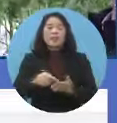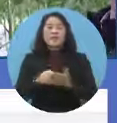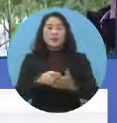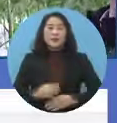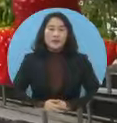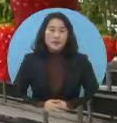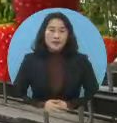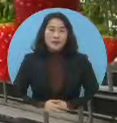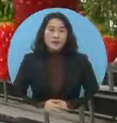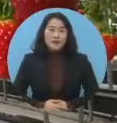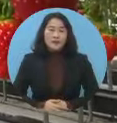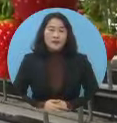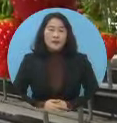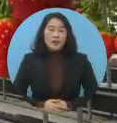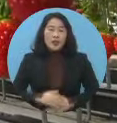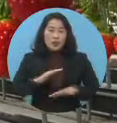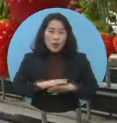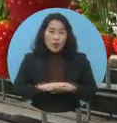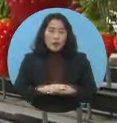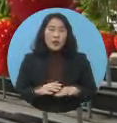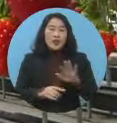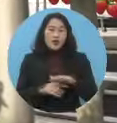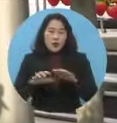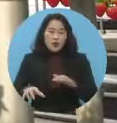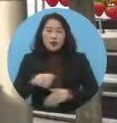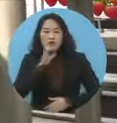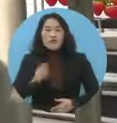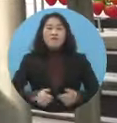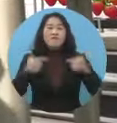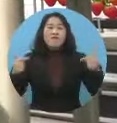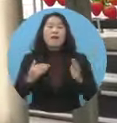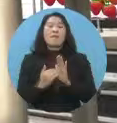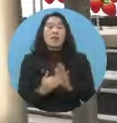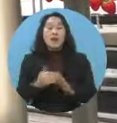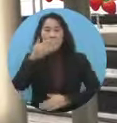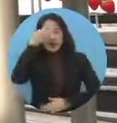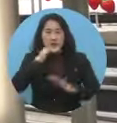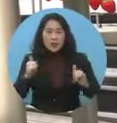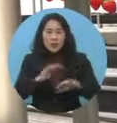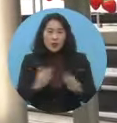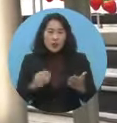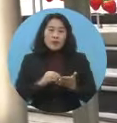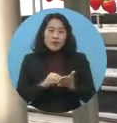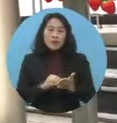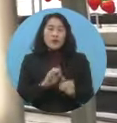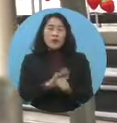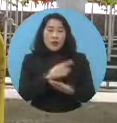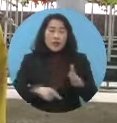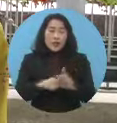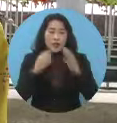합니다 또는 농업 농촌의 급속한 고령화를 막고 청년의 농업 분야 진출을 돕기 위해